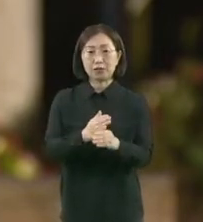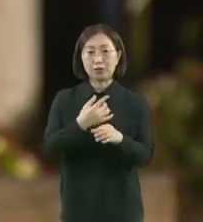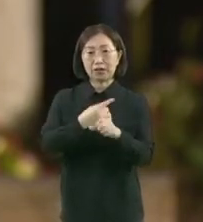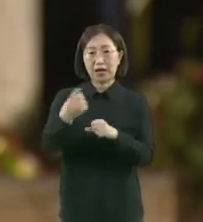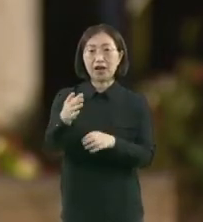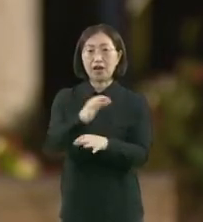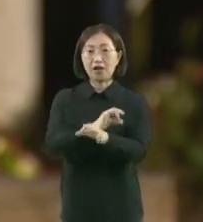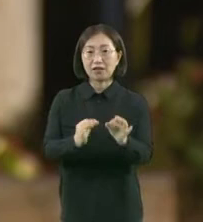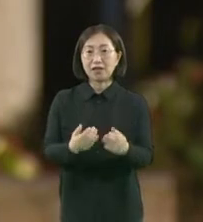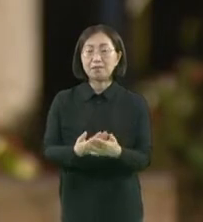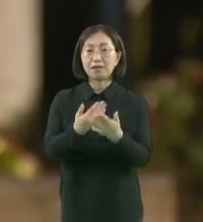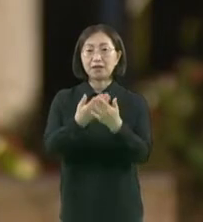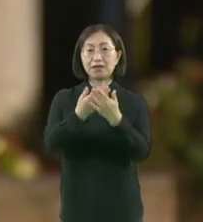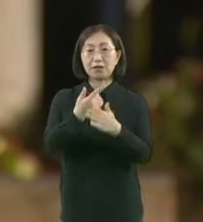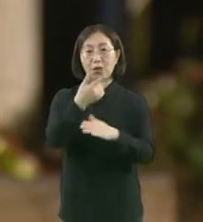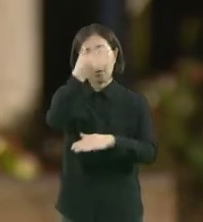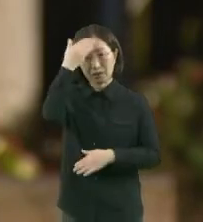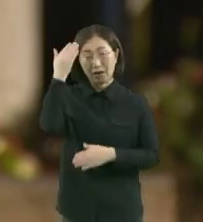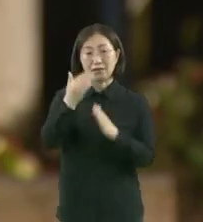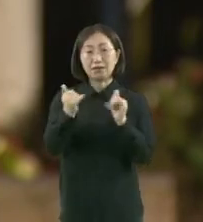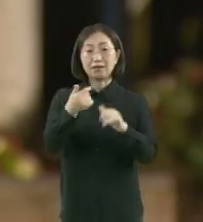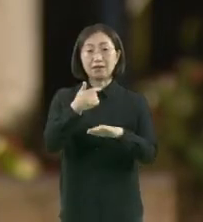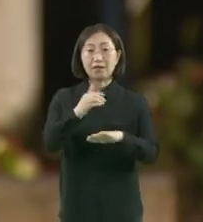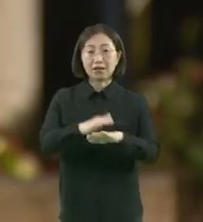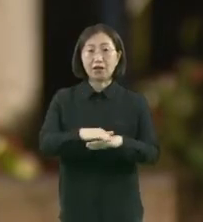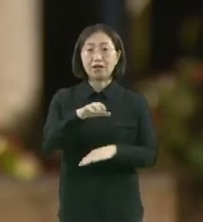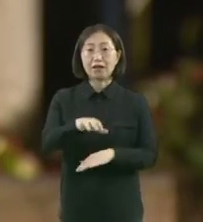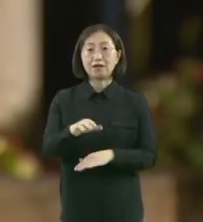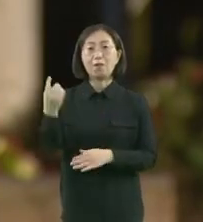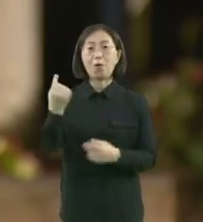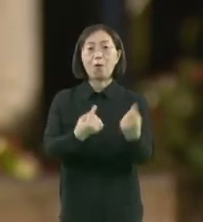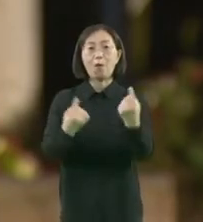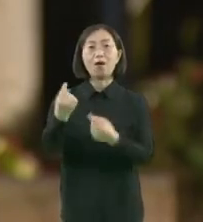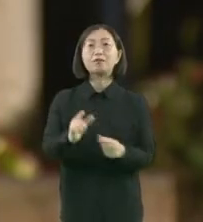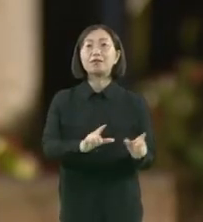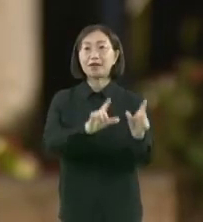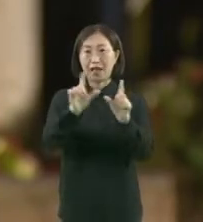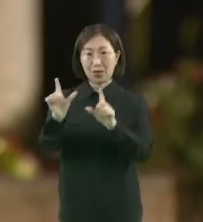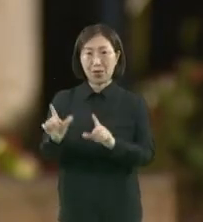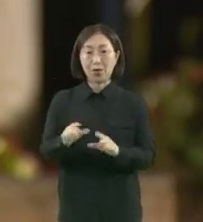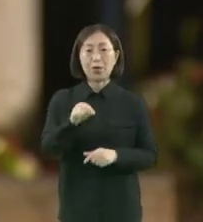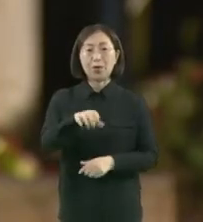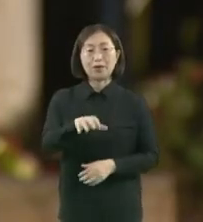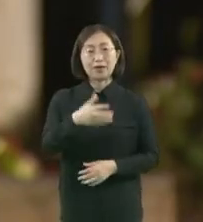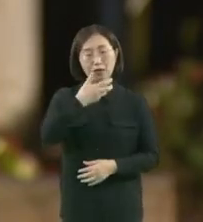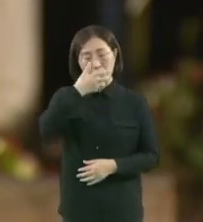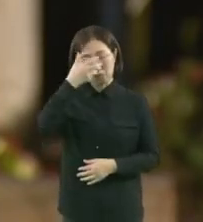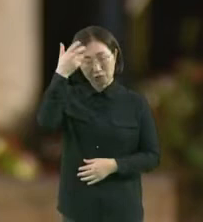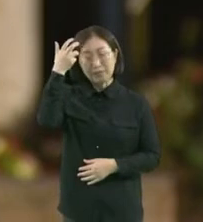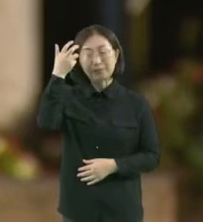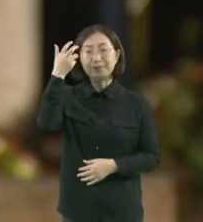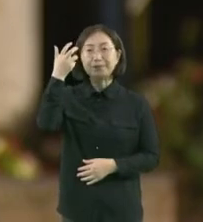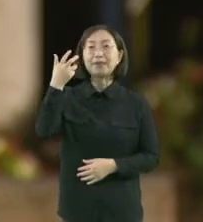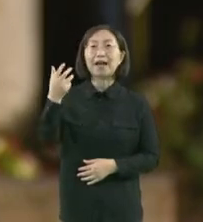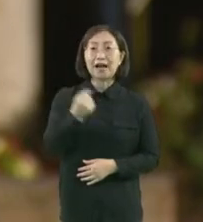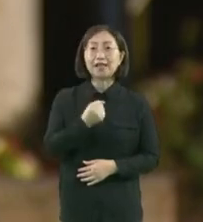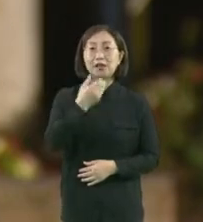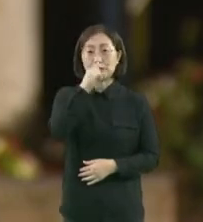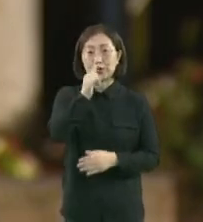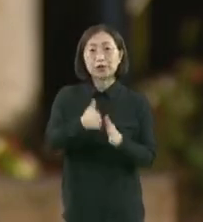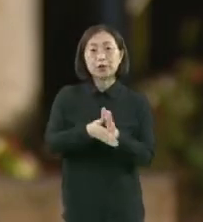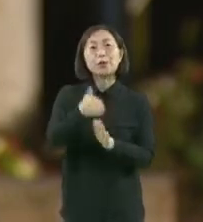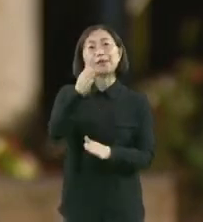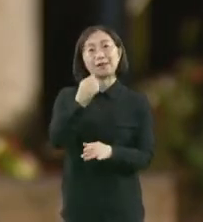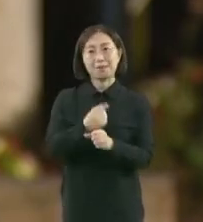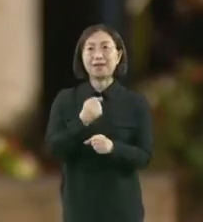키우고 청년들이 대전에서 살고 또 여기에서 꿈을 키울 수 있는 이런 도시 만드는 것이